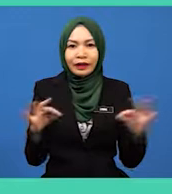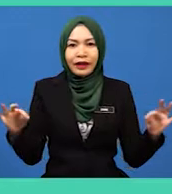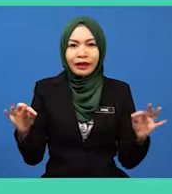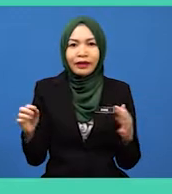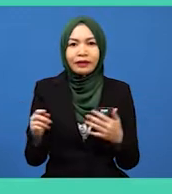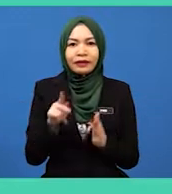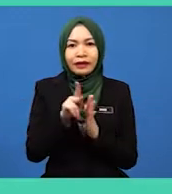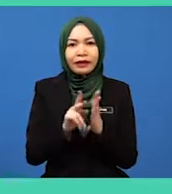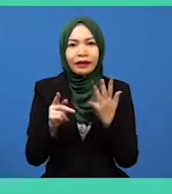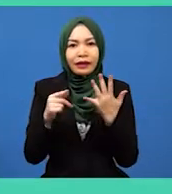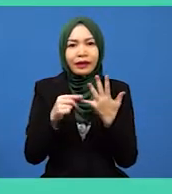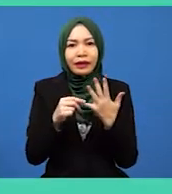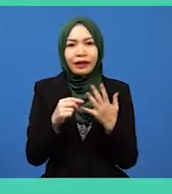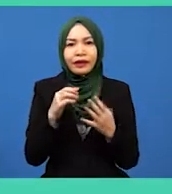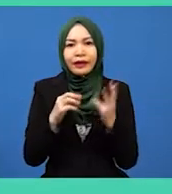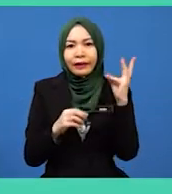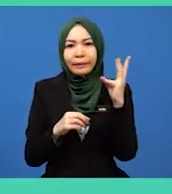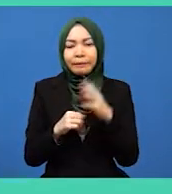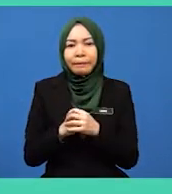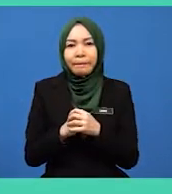Bagaimana murid-murid?